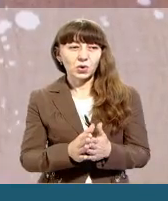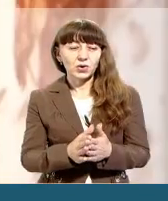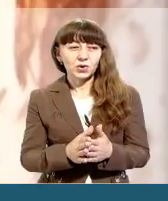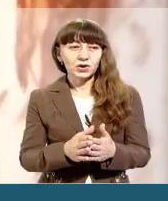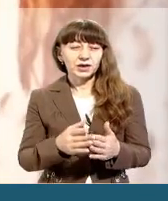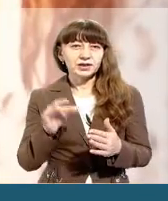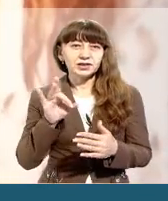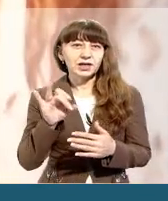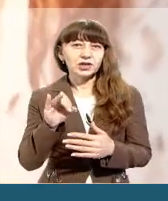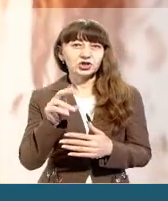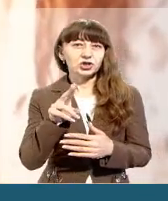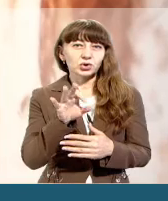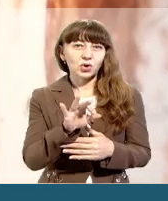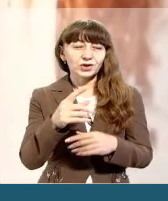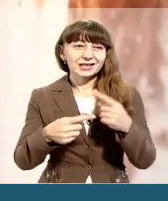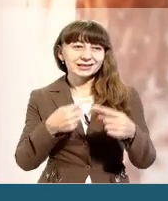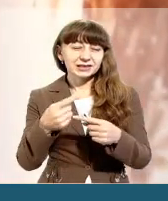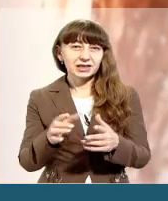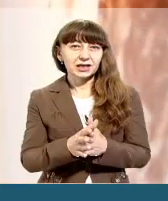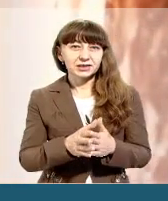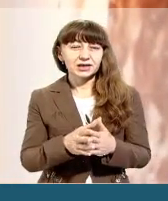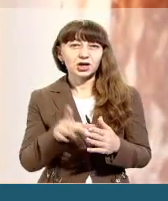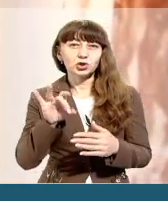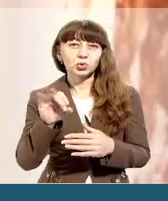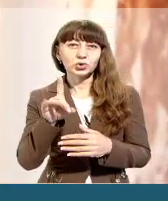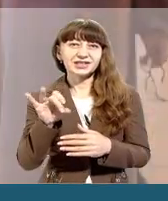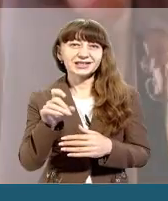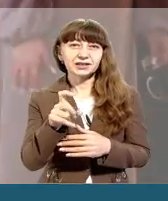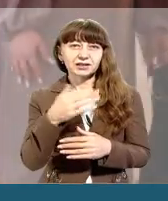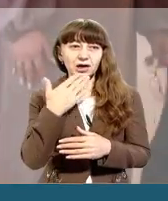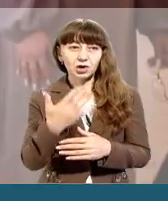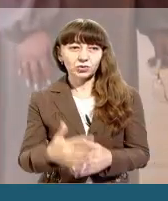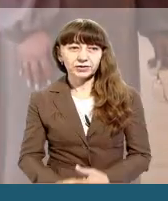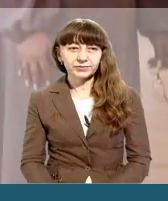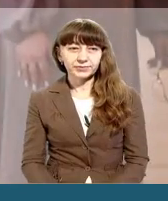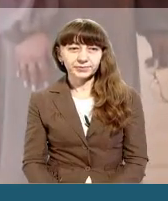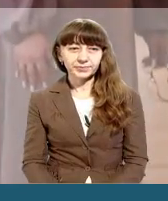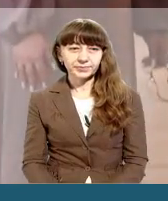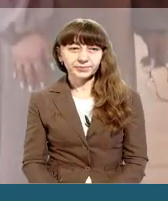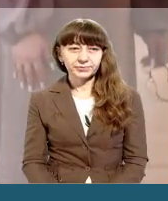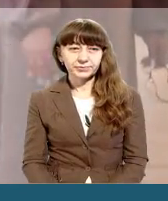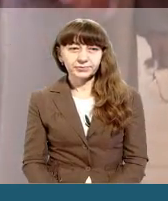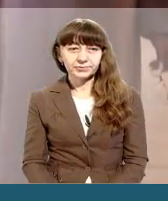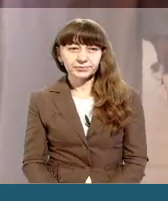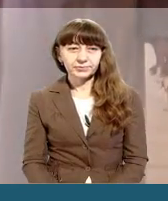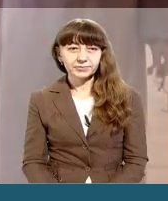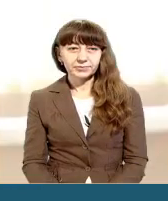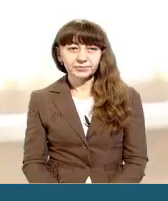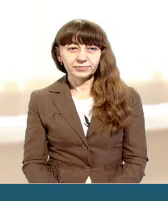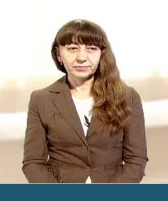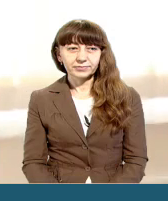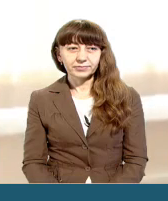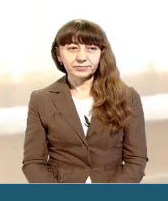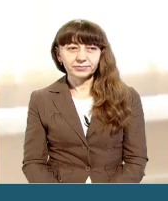өмірін және салт дәстүрлерін бейнелейді. Суретші тарихи тақырыптарды қазіргі заманғы өнердің элементтерімен ұштастыра отырып, көне заманның